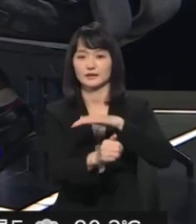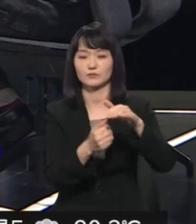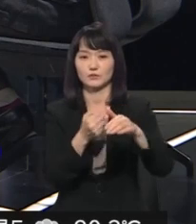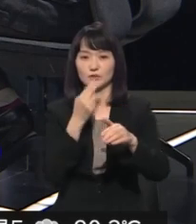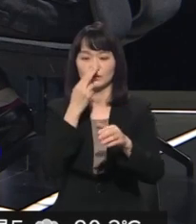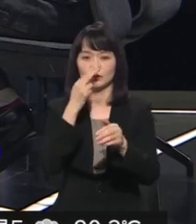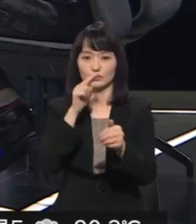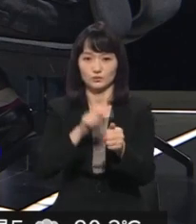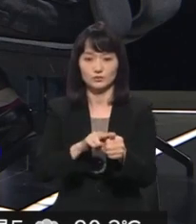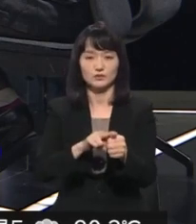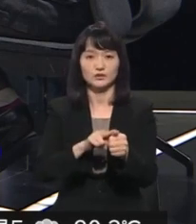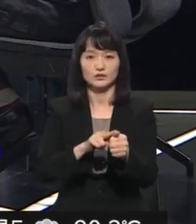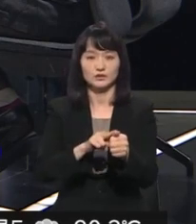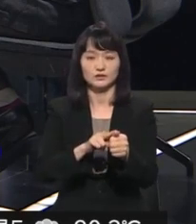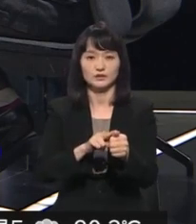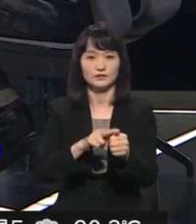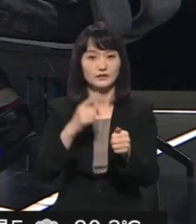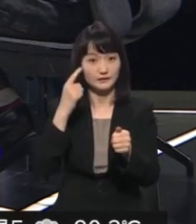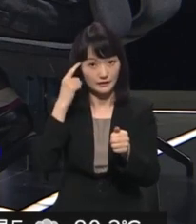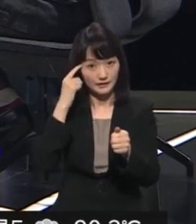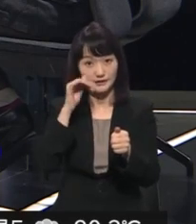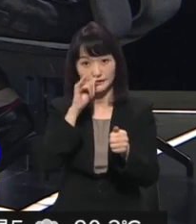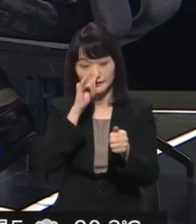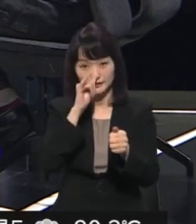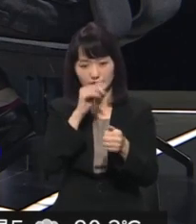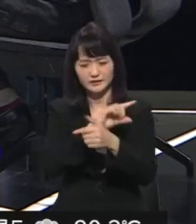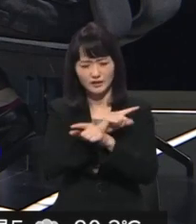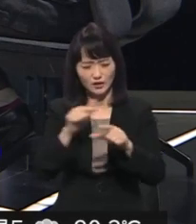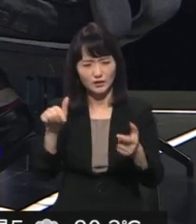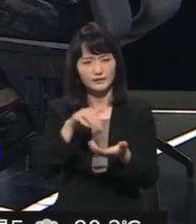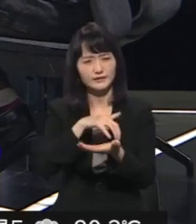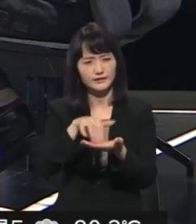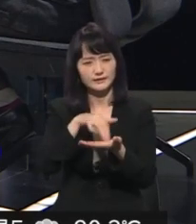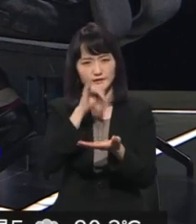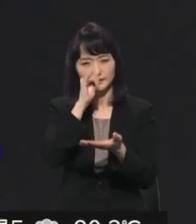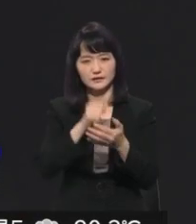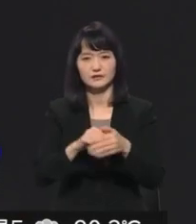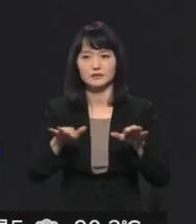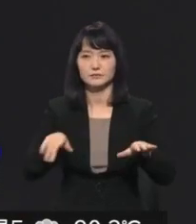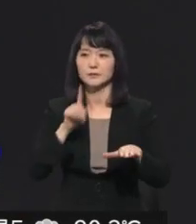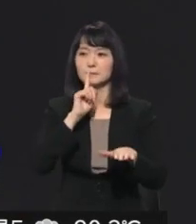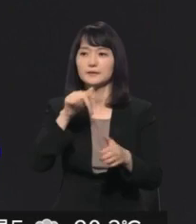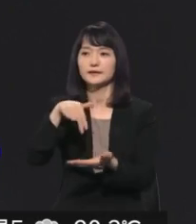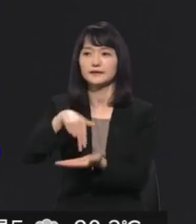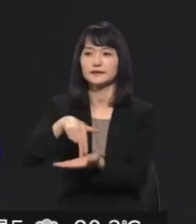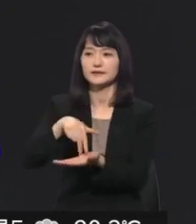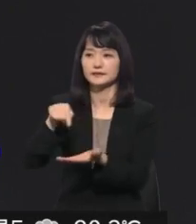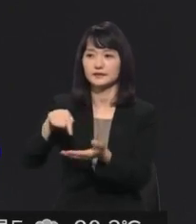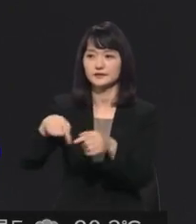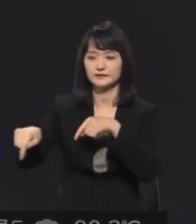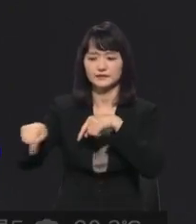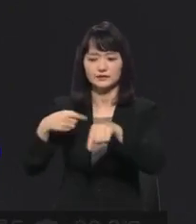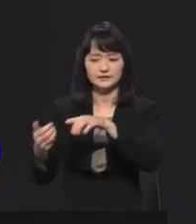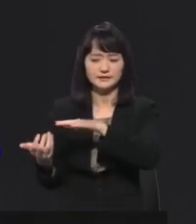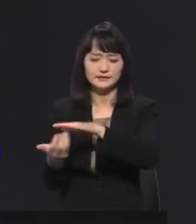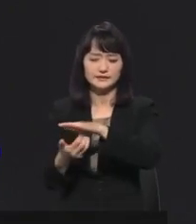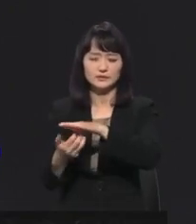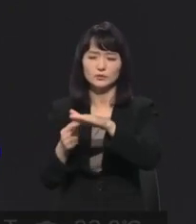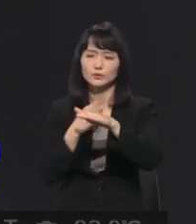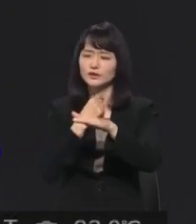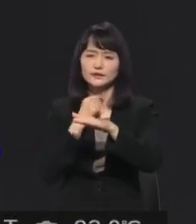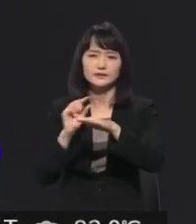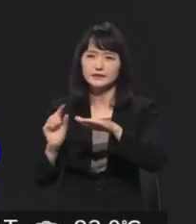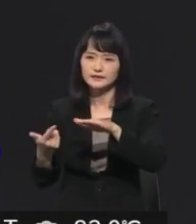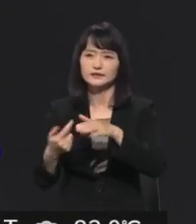주제 하니까 이루어지는 계산이 들어가겠지만 저는 이번에 이 발언이나 입장은 크게 정치적 계산을 좀 보고 싶지 않아요 일단